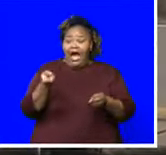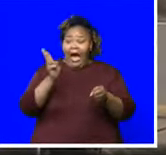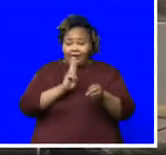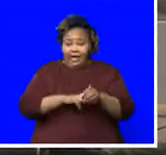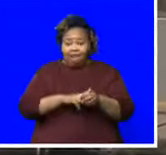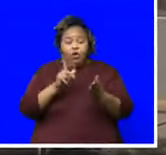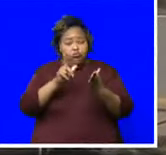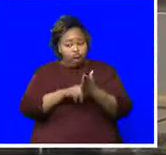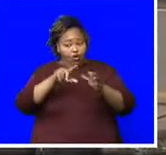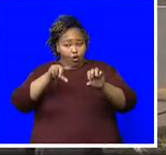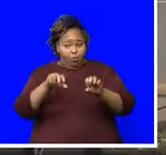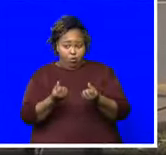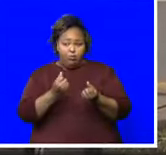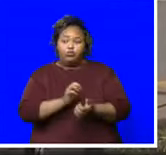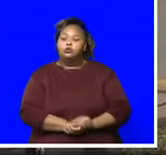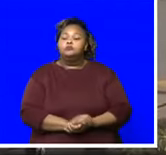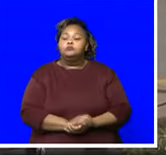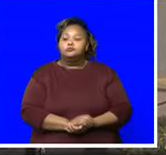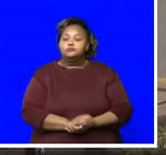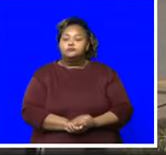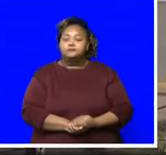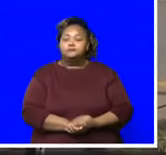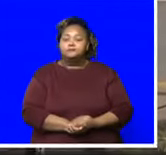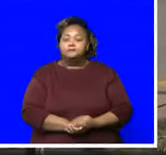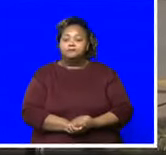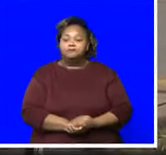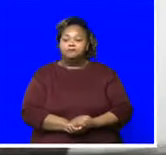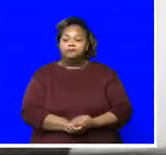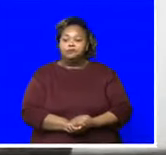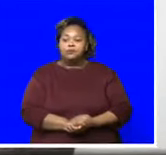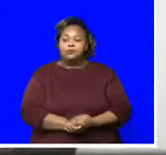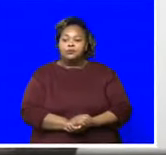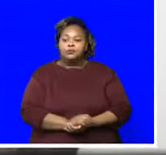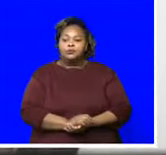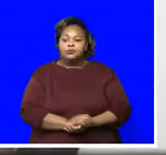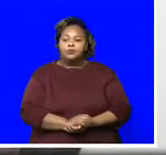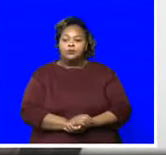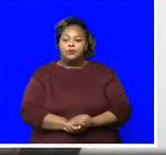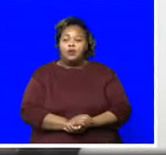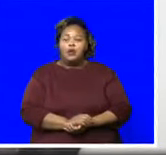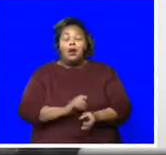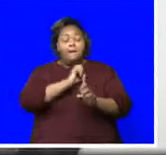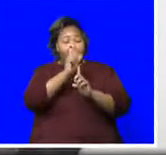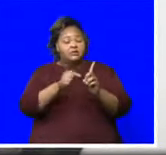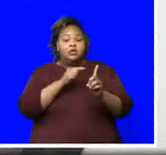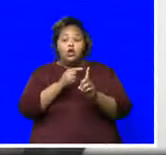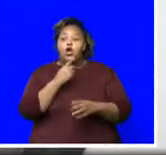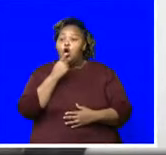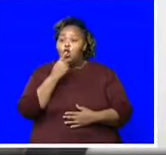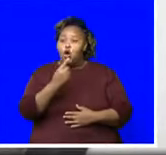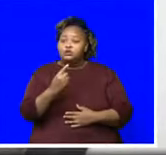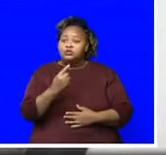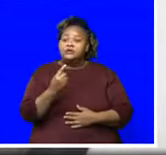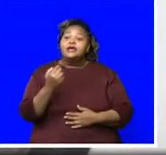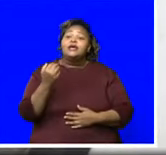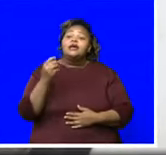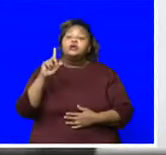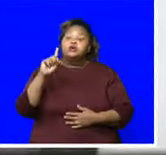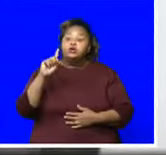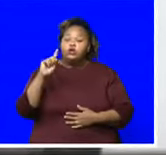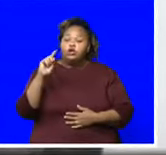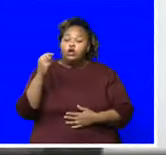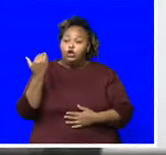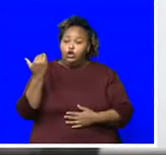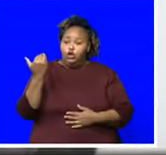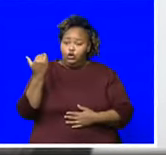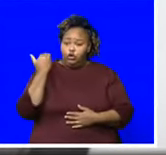wamaphoyisa kuleli William Tsitsibala Dlamini utsinga lesibili nakuyoshaya insimbi elishumi nakubili ebusuku. Bantu bakudala ludlame kulele badubule